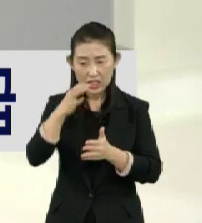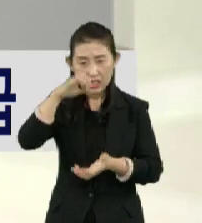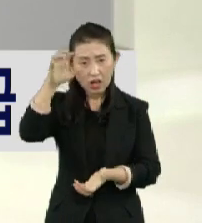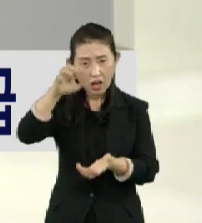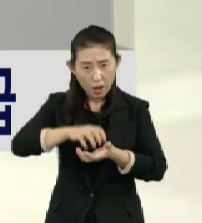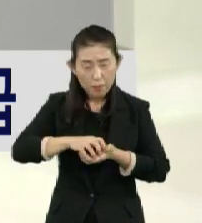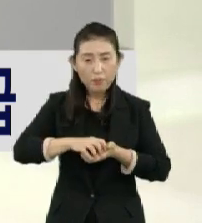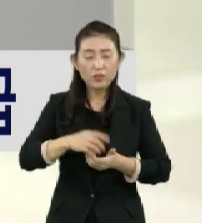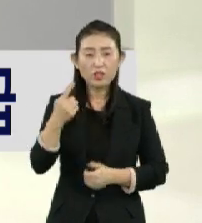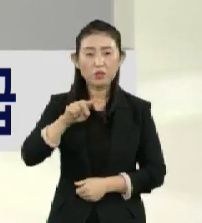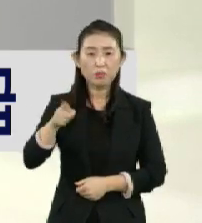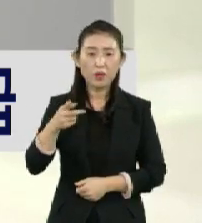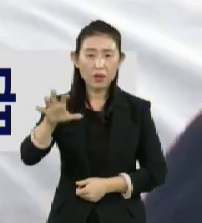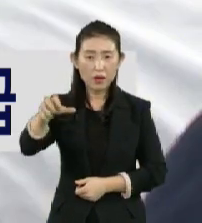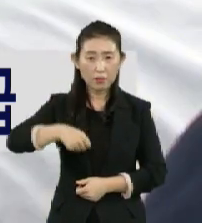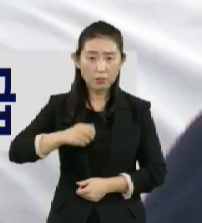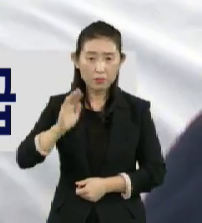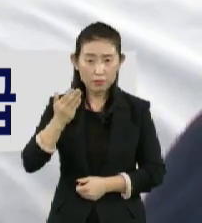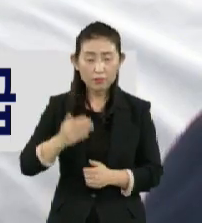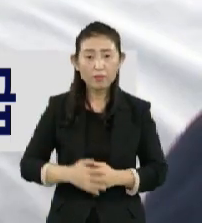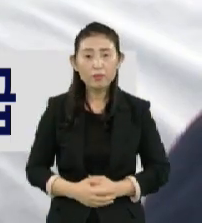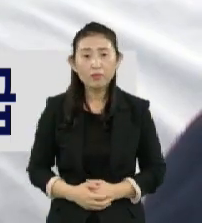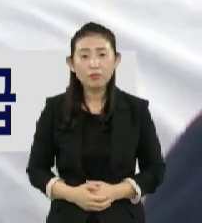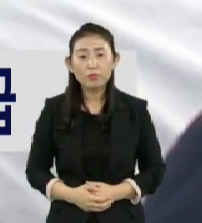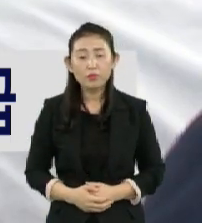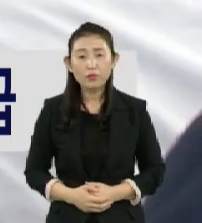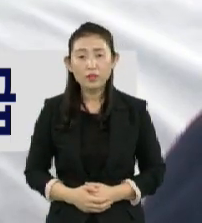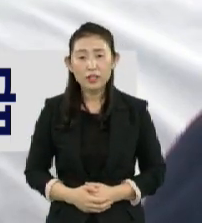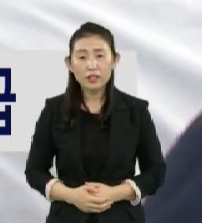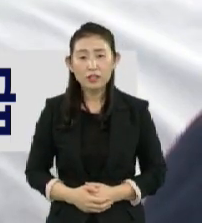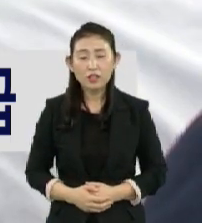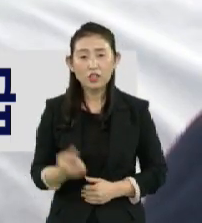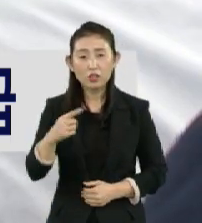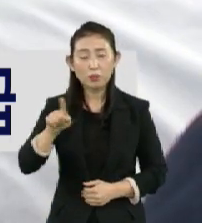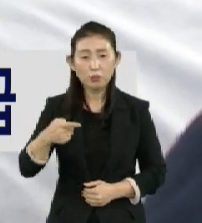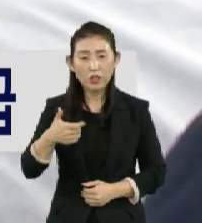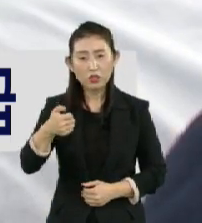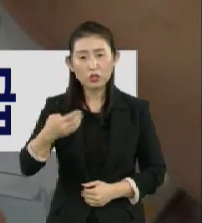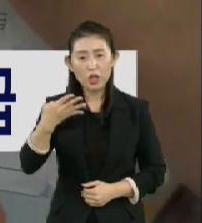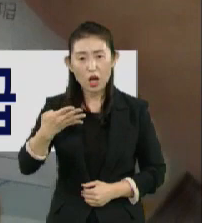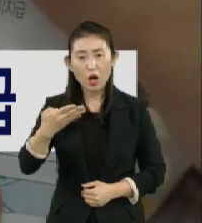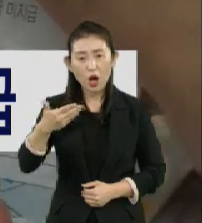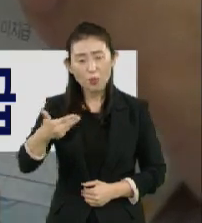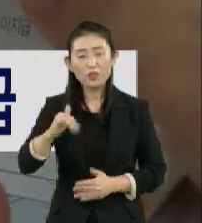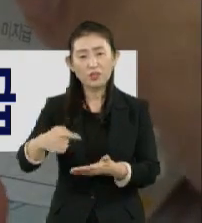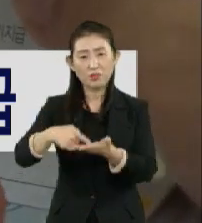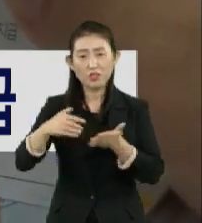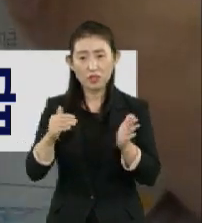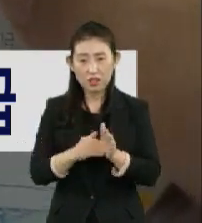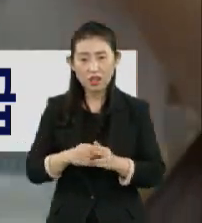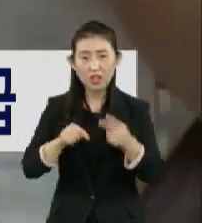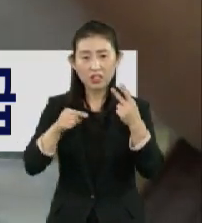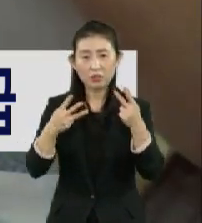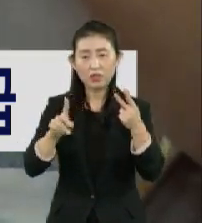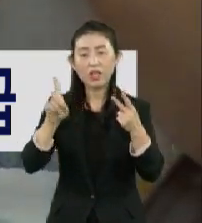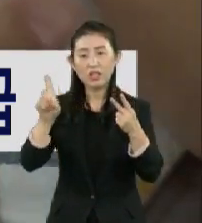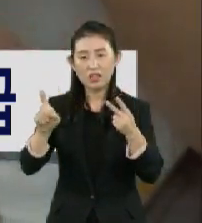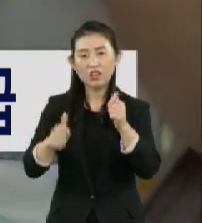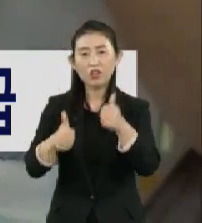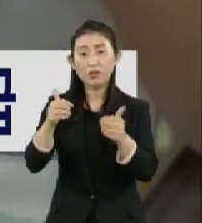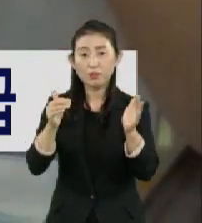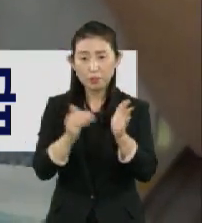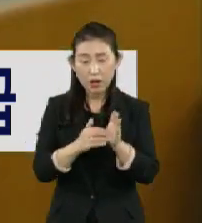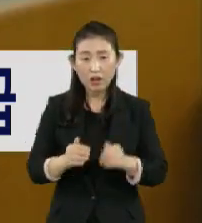포함해 모두 1,100만 원을 지급합니다. 올해 사업에는 1,159명이 신청해 2.3대 1의